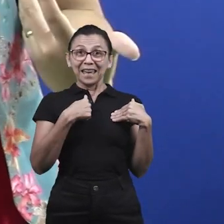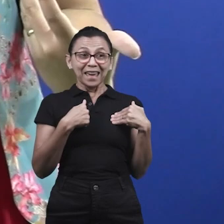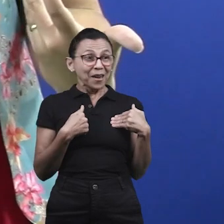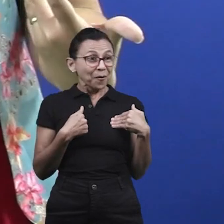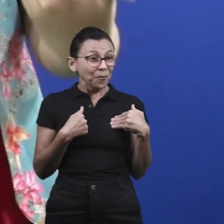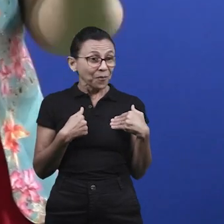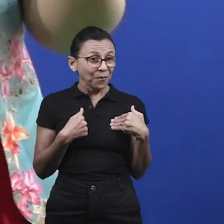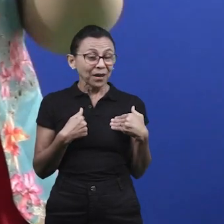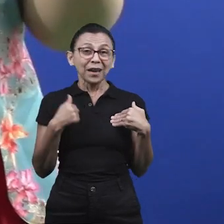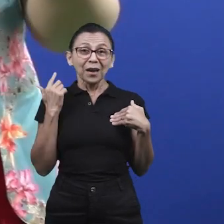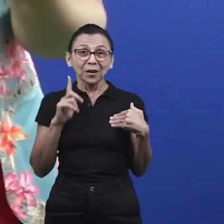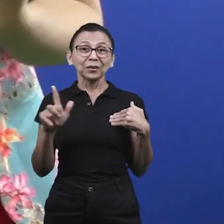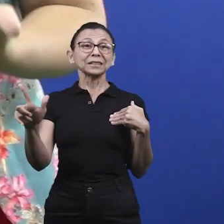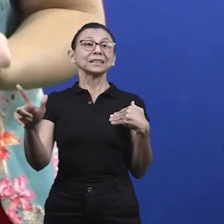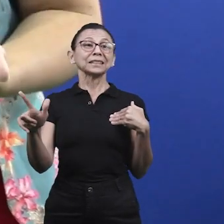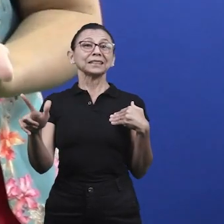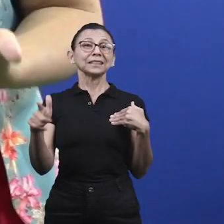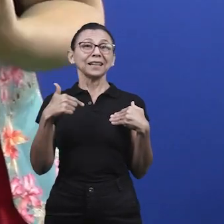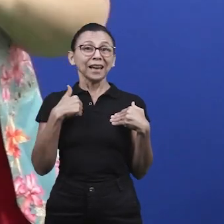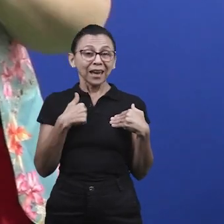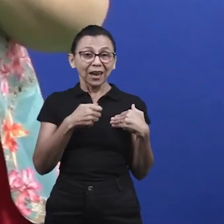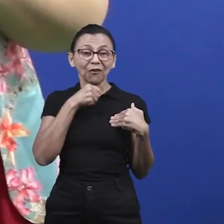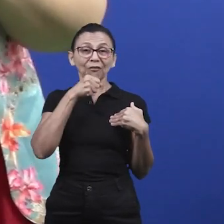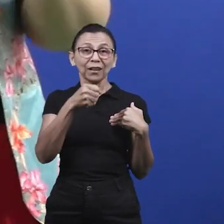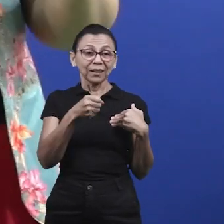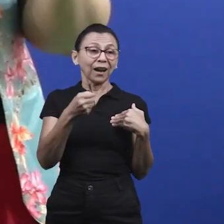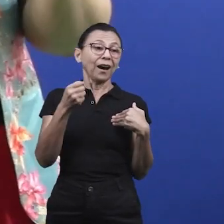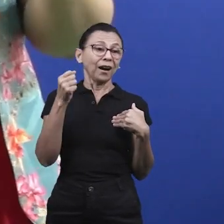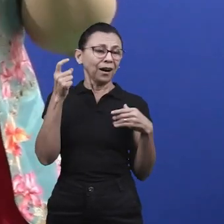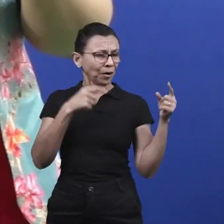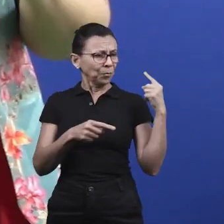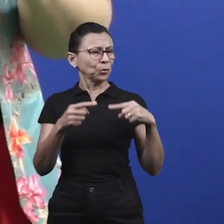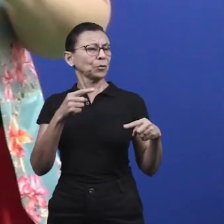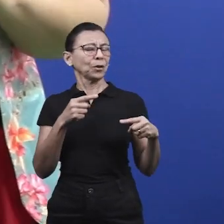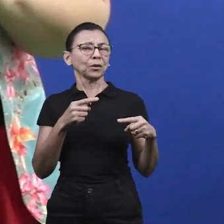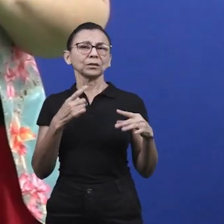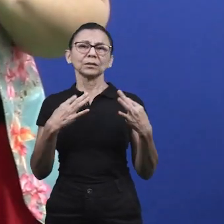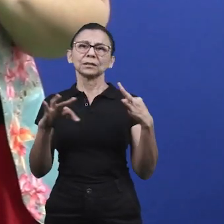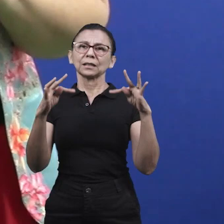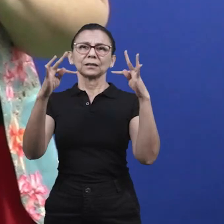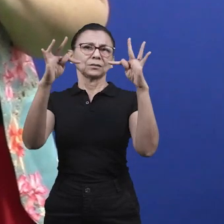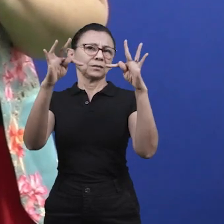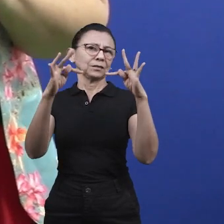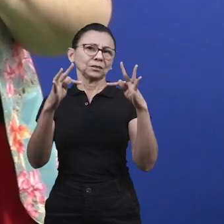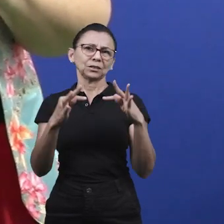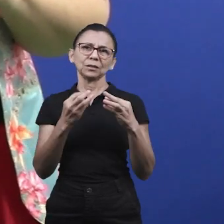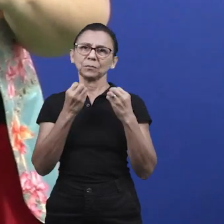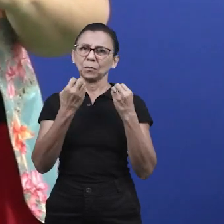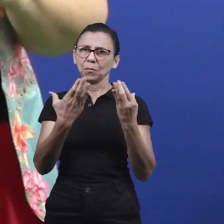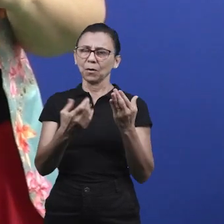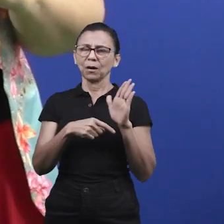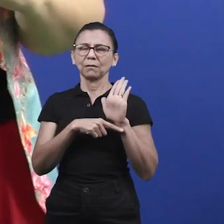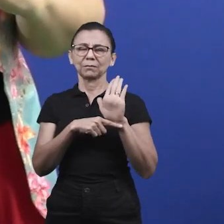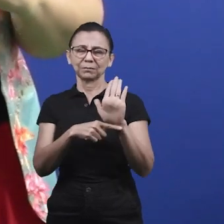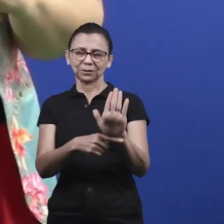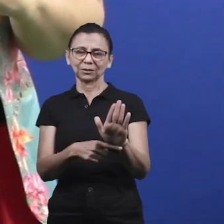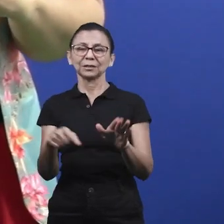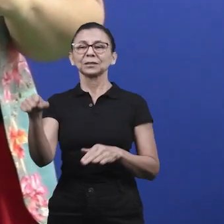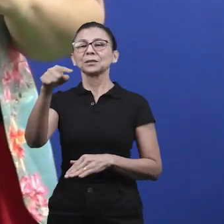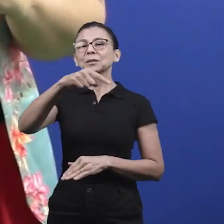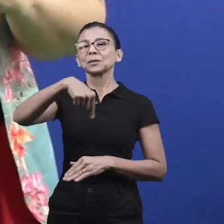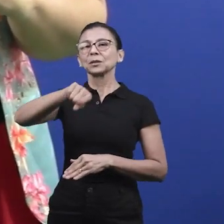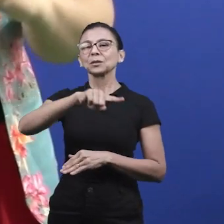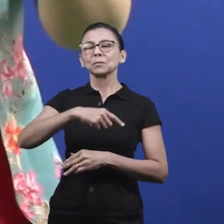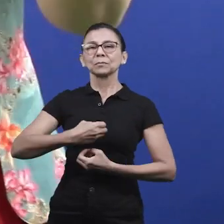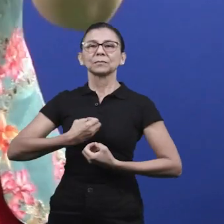il s'est senti intégré. Il a dit, moi je produis cela. Donc les technologies, elles peuvent nous aider et rendre possible